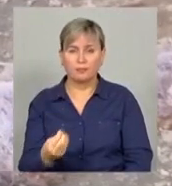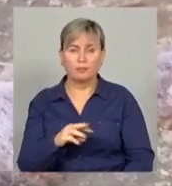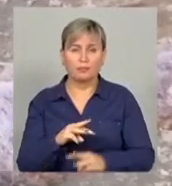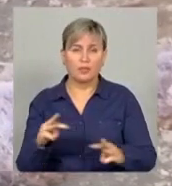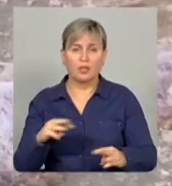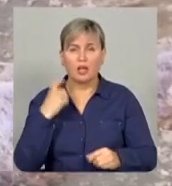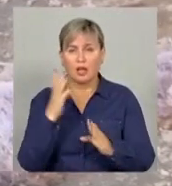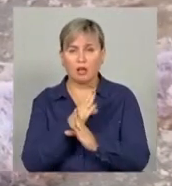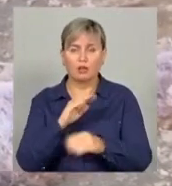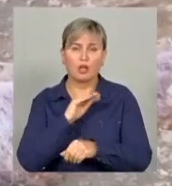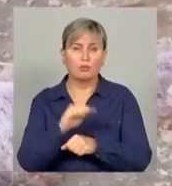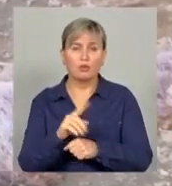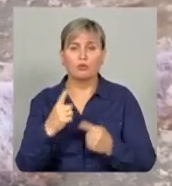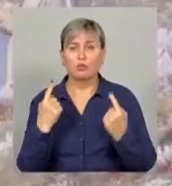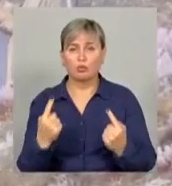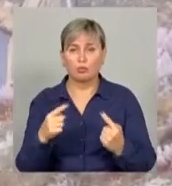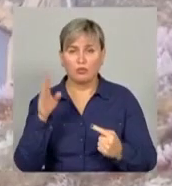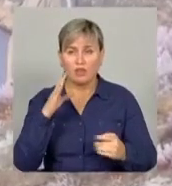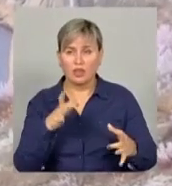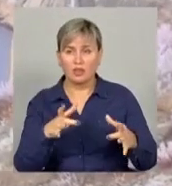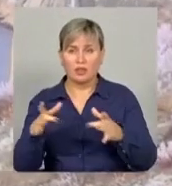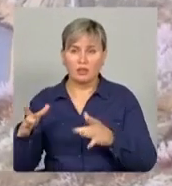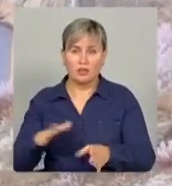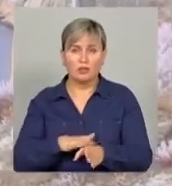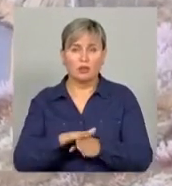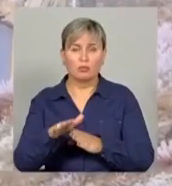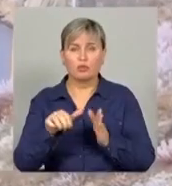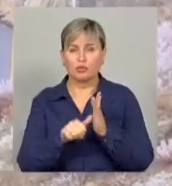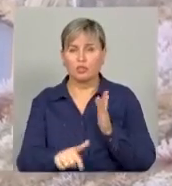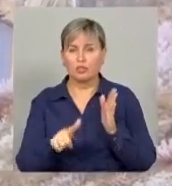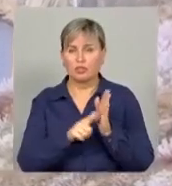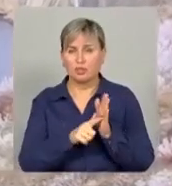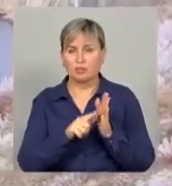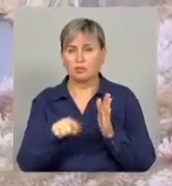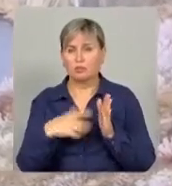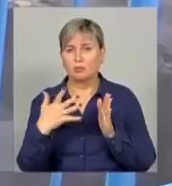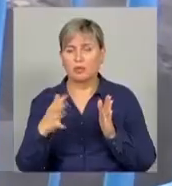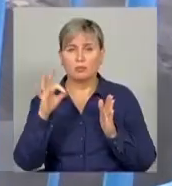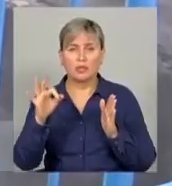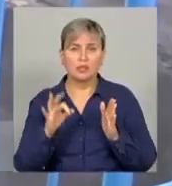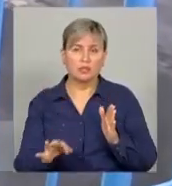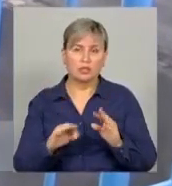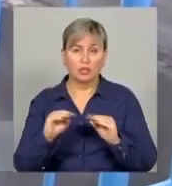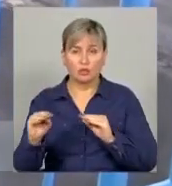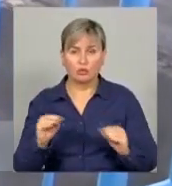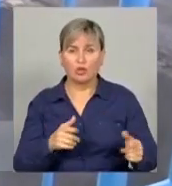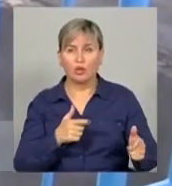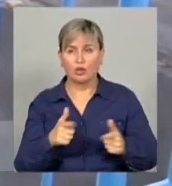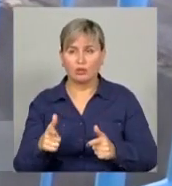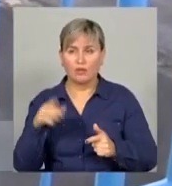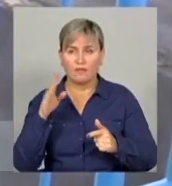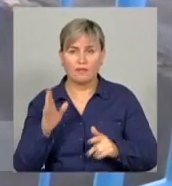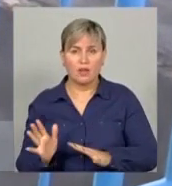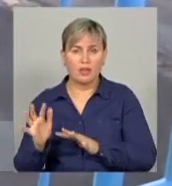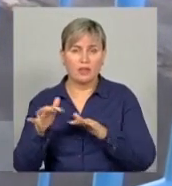минокологии добавили что сегодня крупные водохранилища заполнены на 60-75% сооружение готовое принять паводку